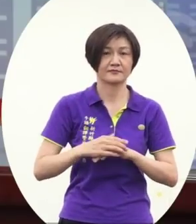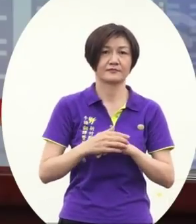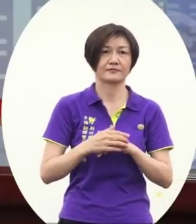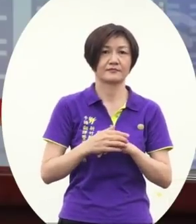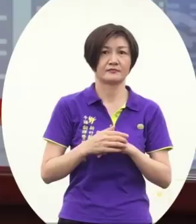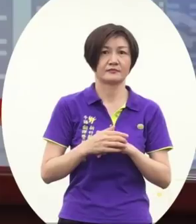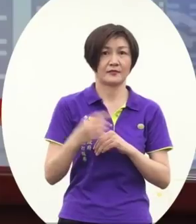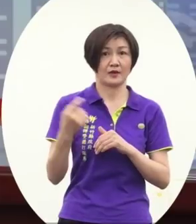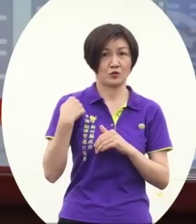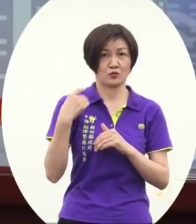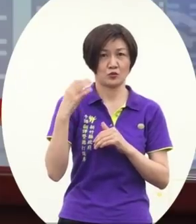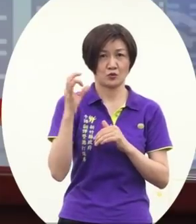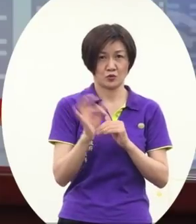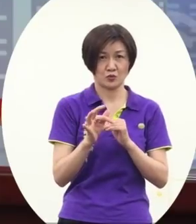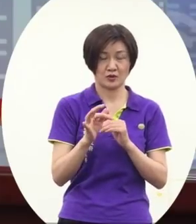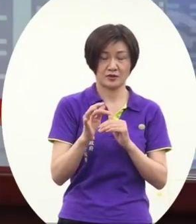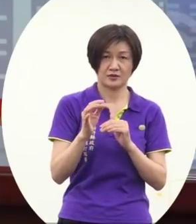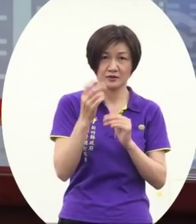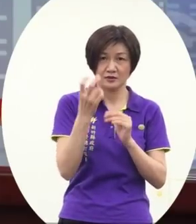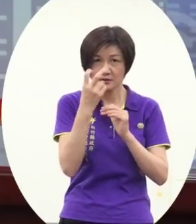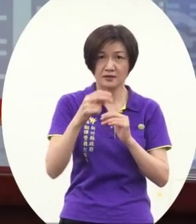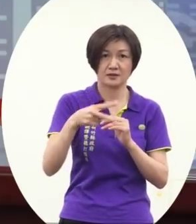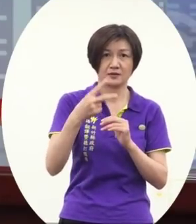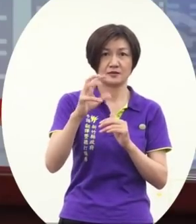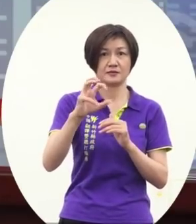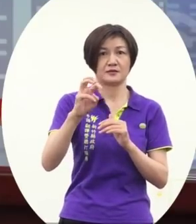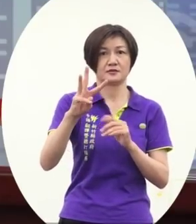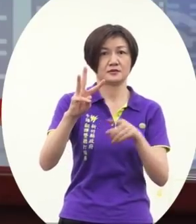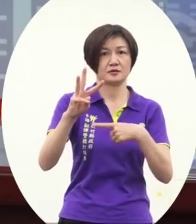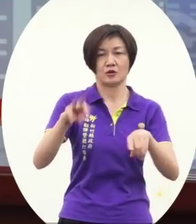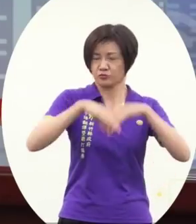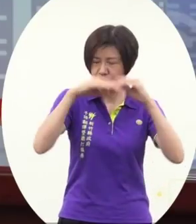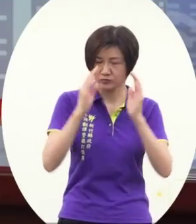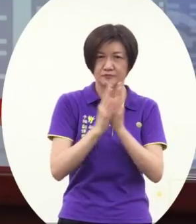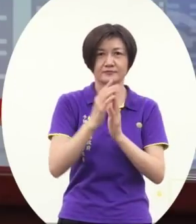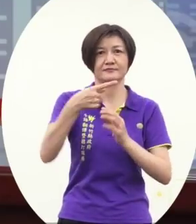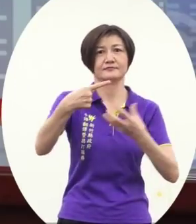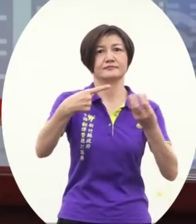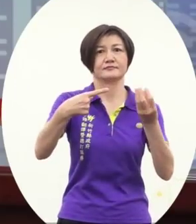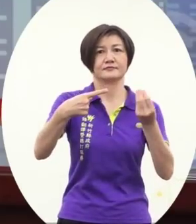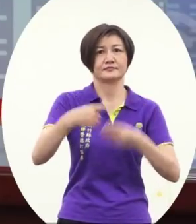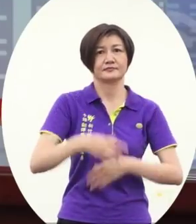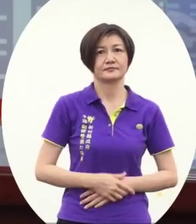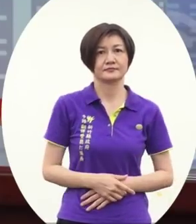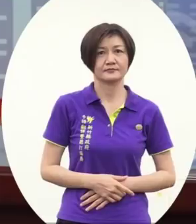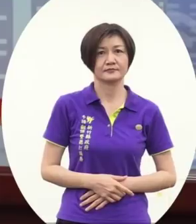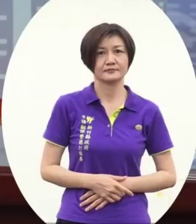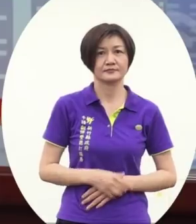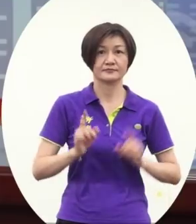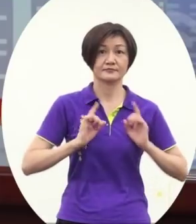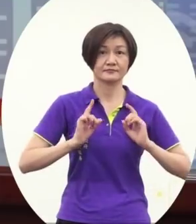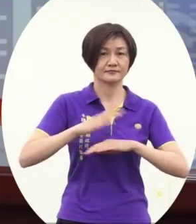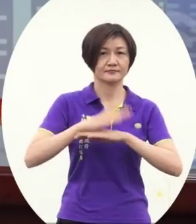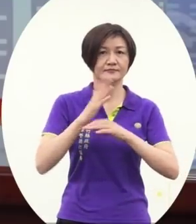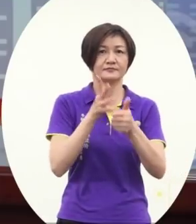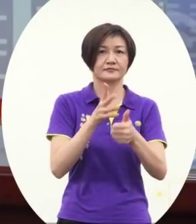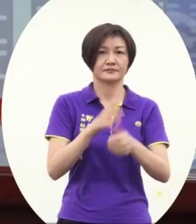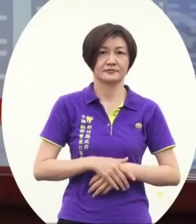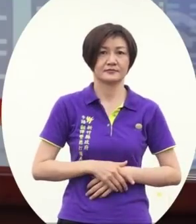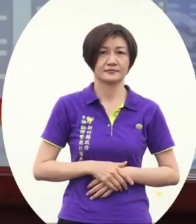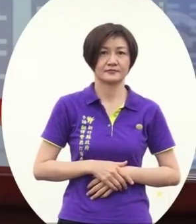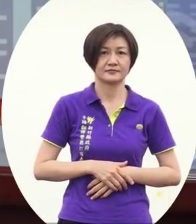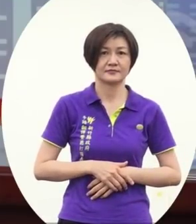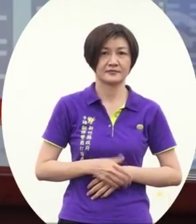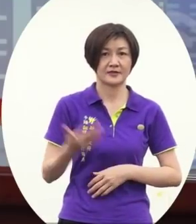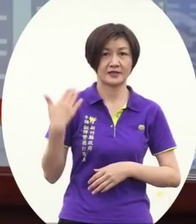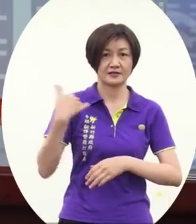昨天快筛283人，结果均为阴性。 自由时报提问：日前县